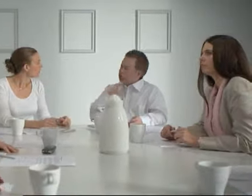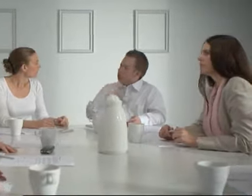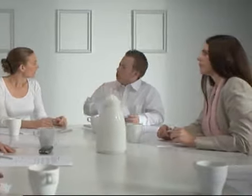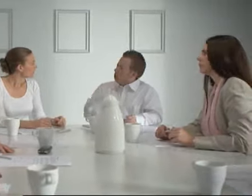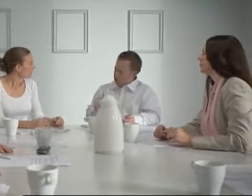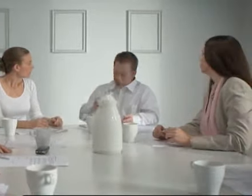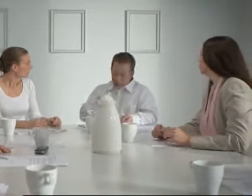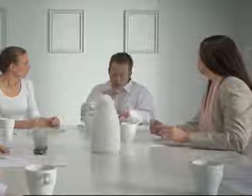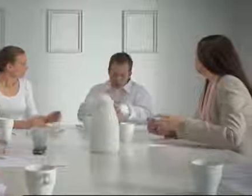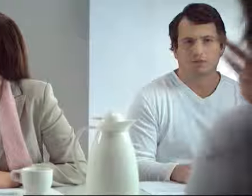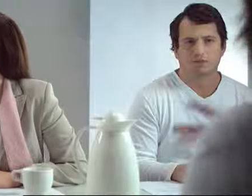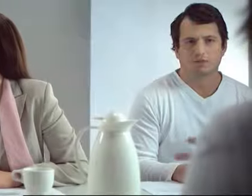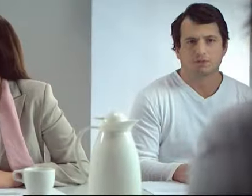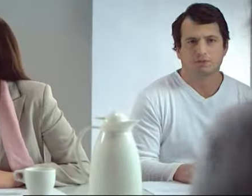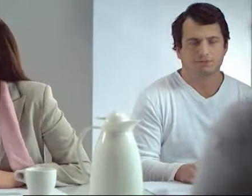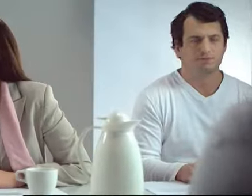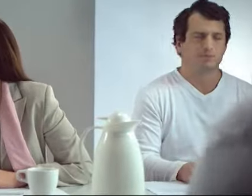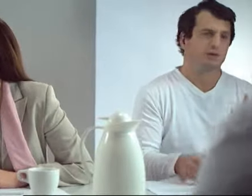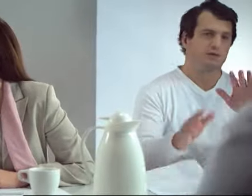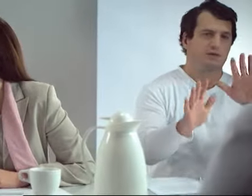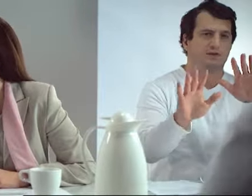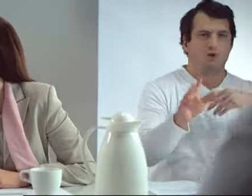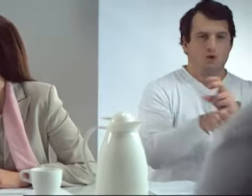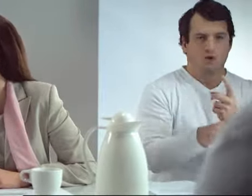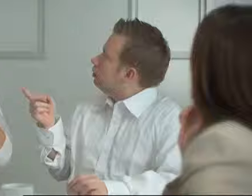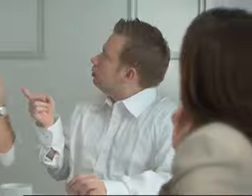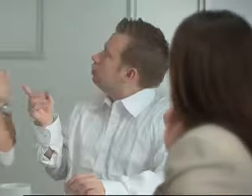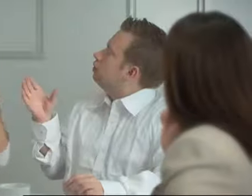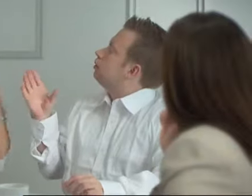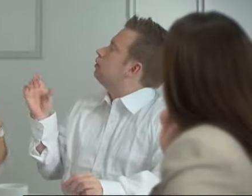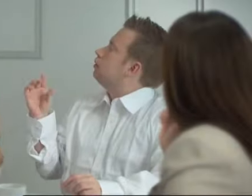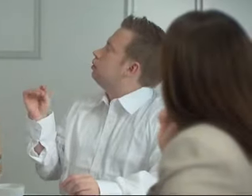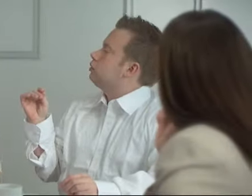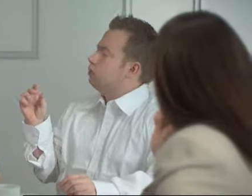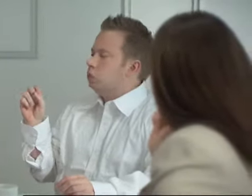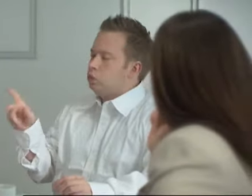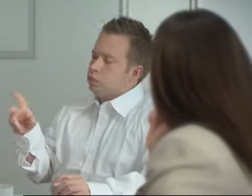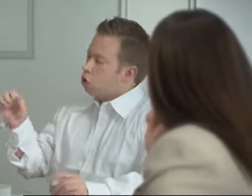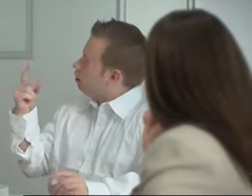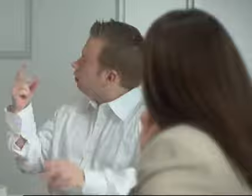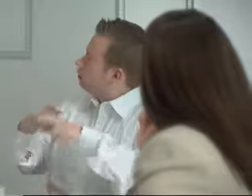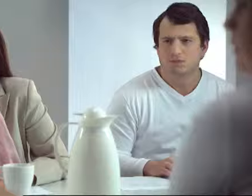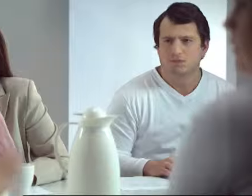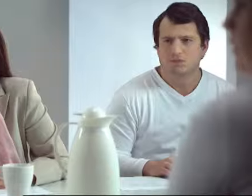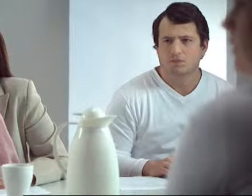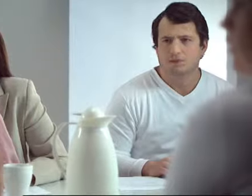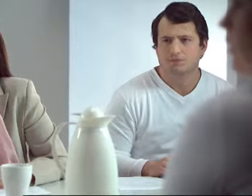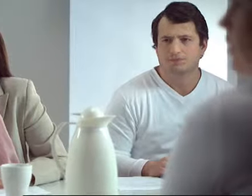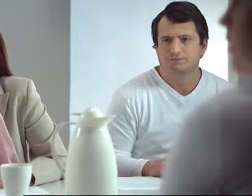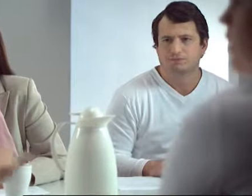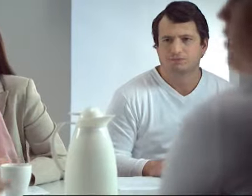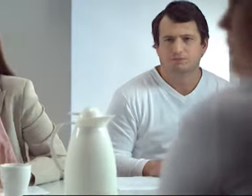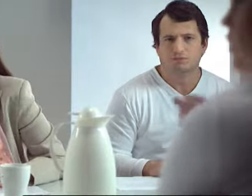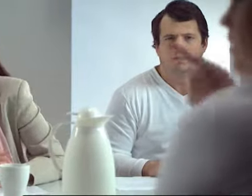Det pågår en ny diskussion. Vad ska vi äta till lunch idag? Kvinnan börjar följa den diskussionen istället. De diskuterar